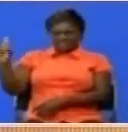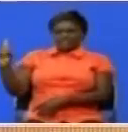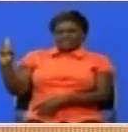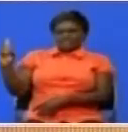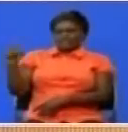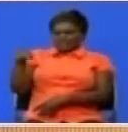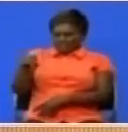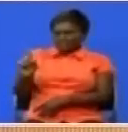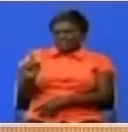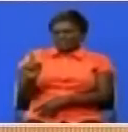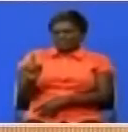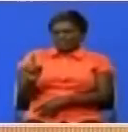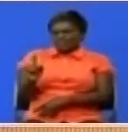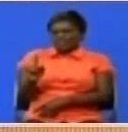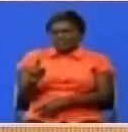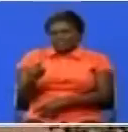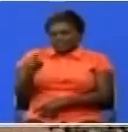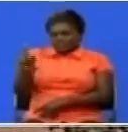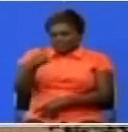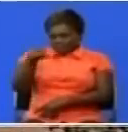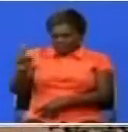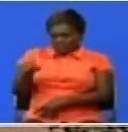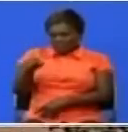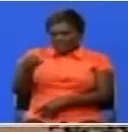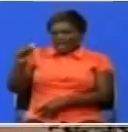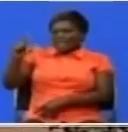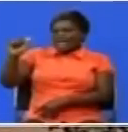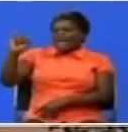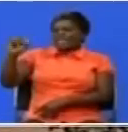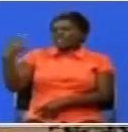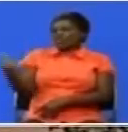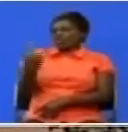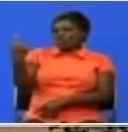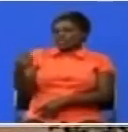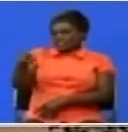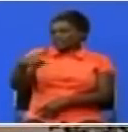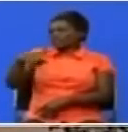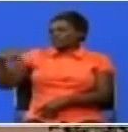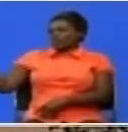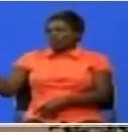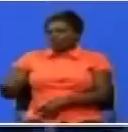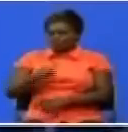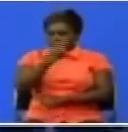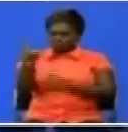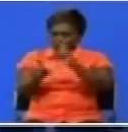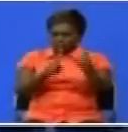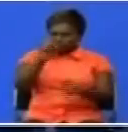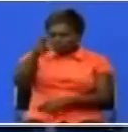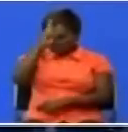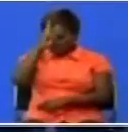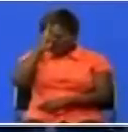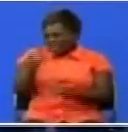hivyo, wanablogu hao walifahamishwa kuwa ni mwanablogu Robert Alai pekee ndiye alihitajika kufika kuhojiwa na polisi